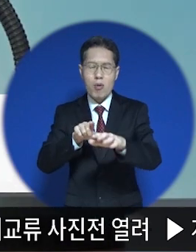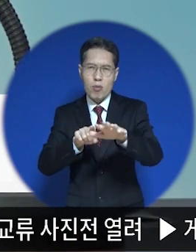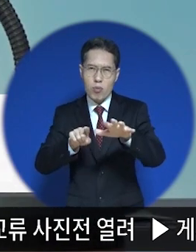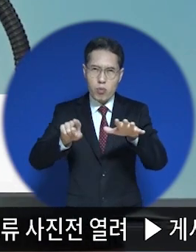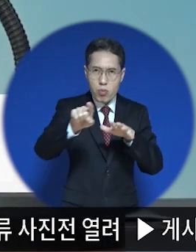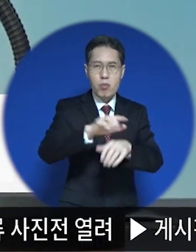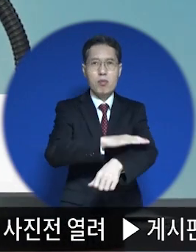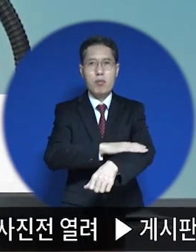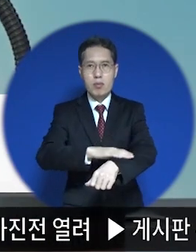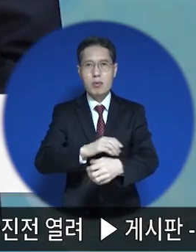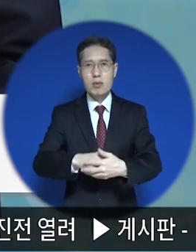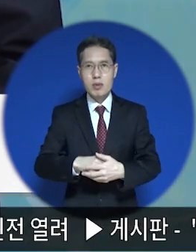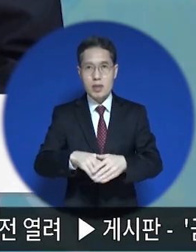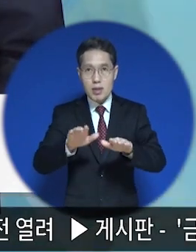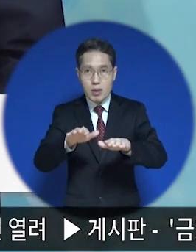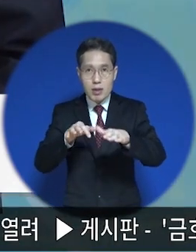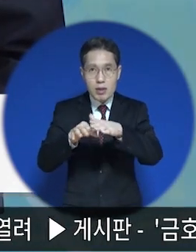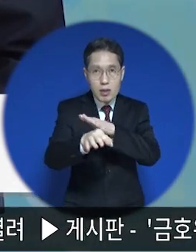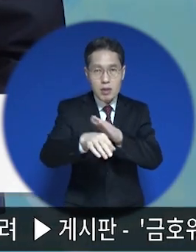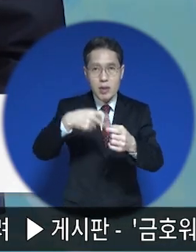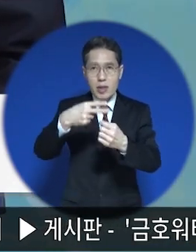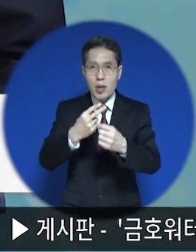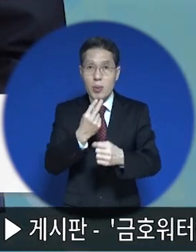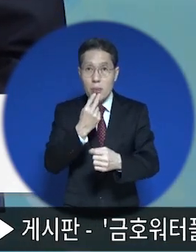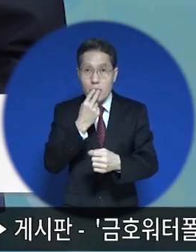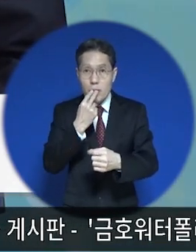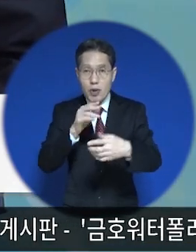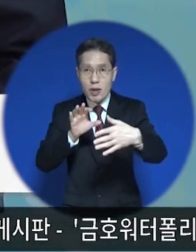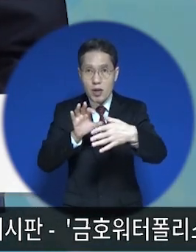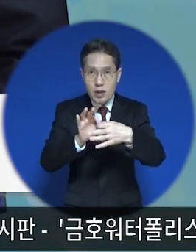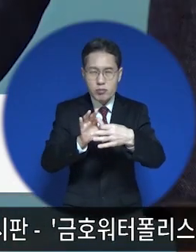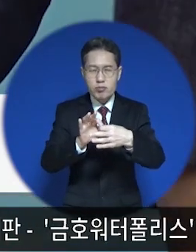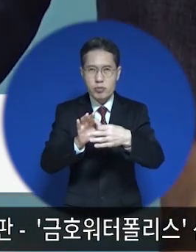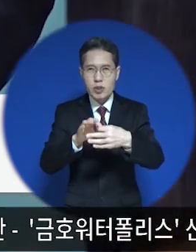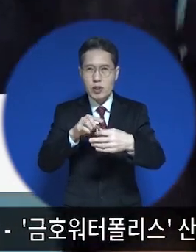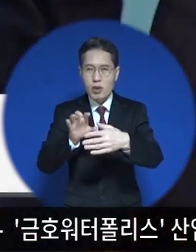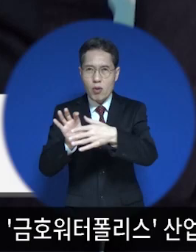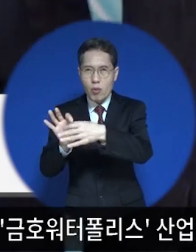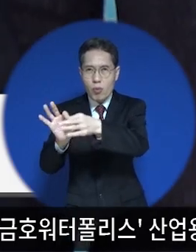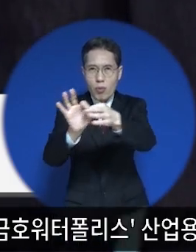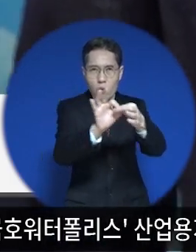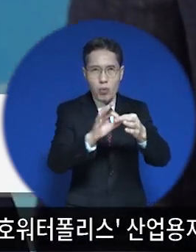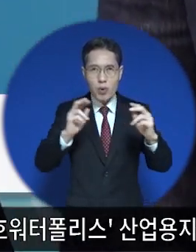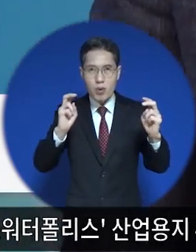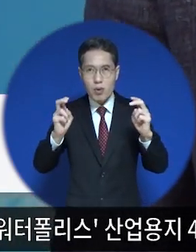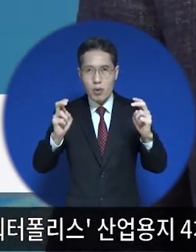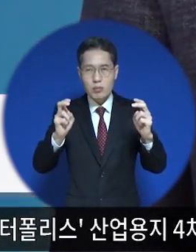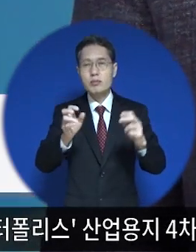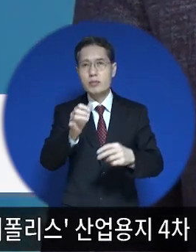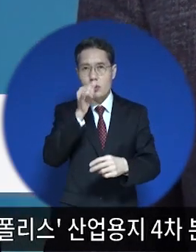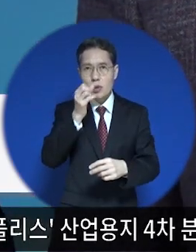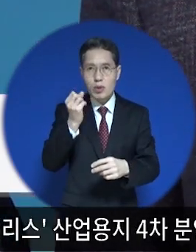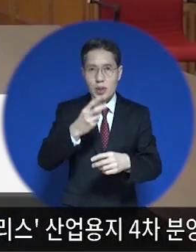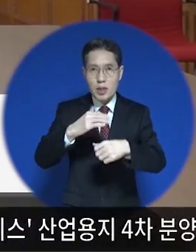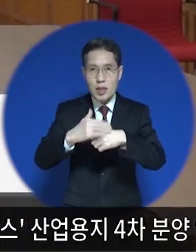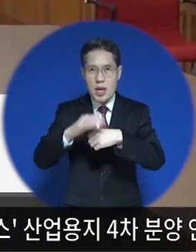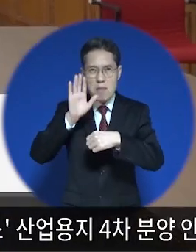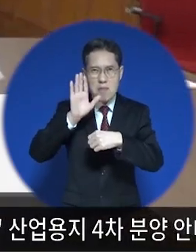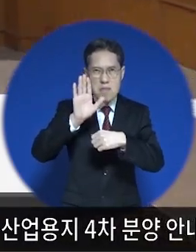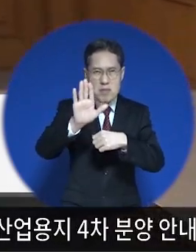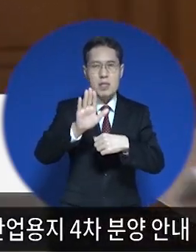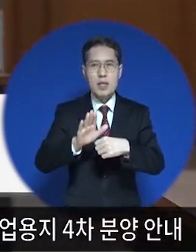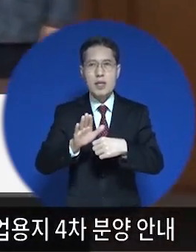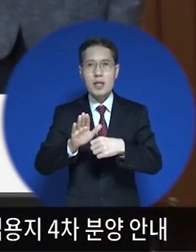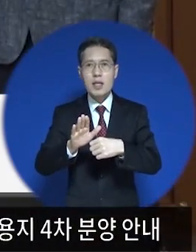인정받고 있습니다. 이번 투자는 2차전지 소재산업에 있어 연관 기업과의 밸류체인을 형성해 대구가